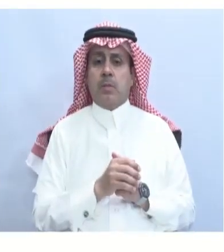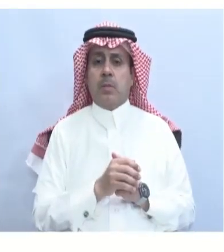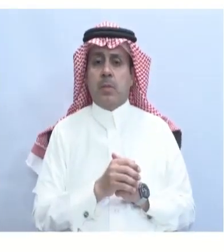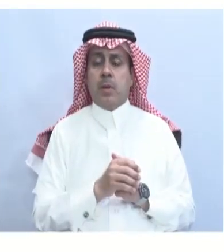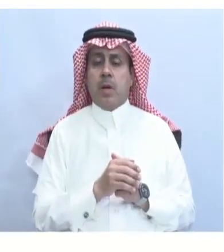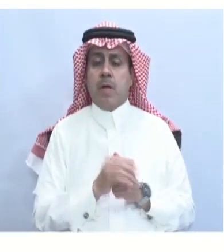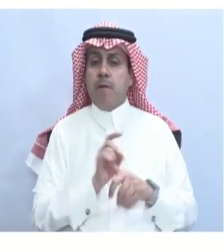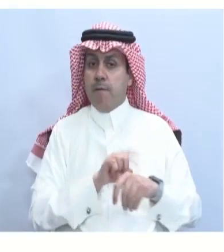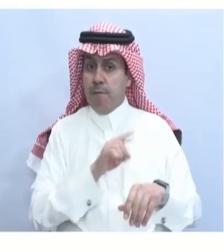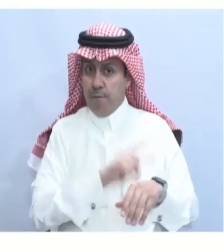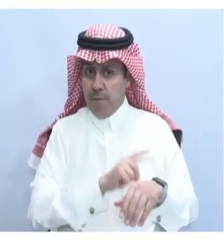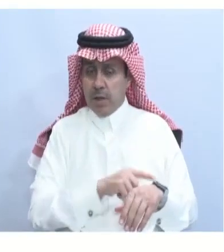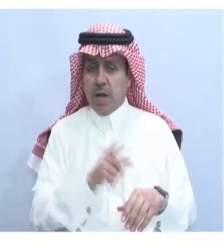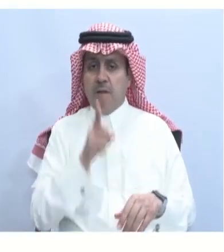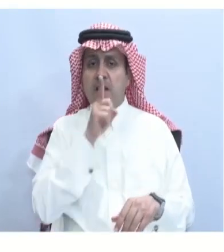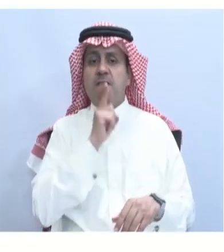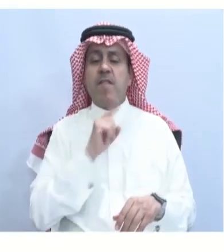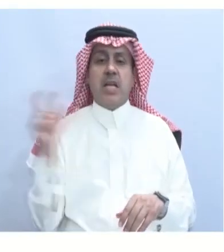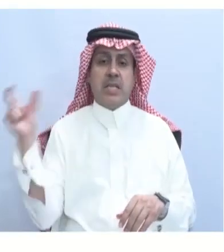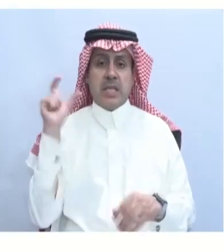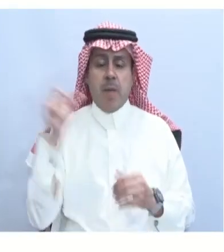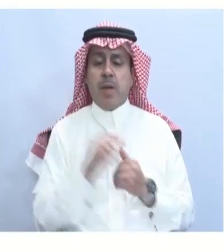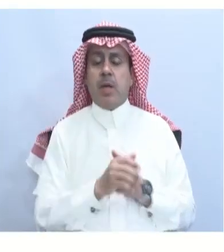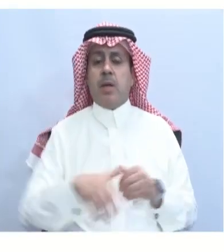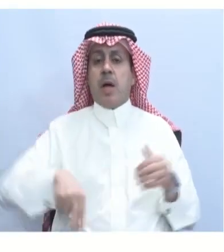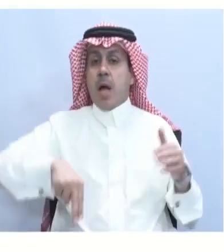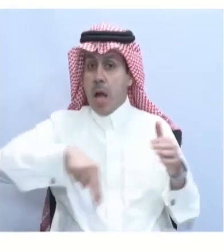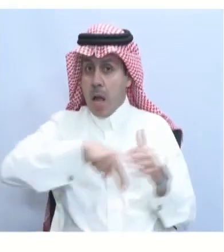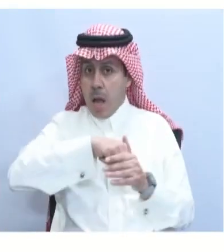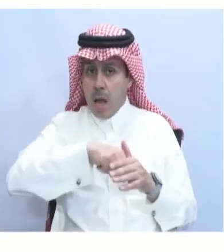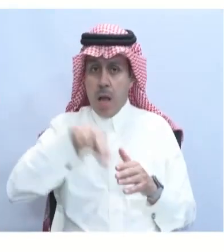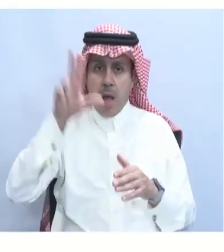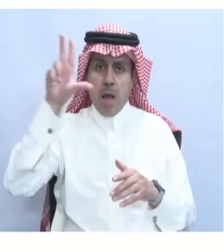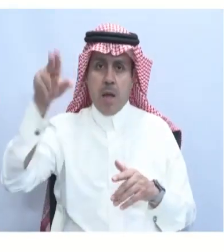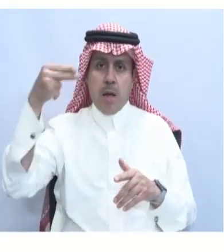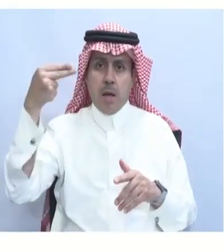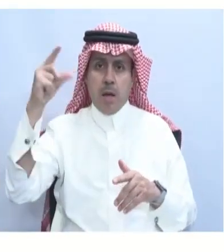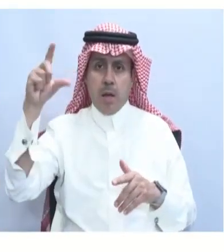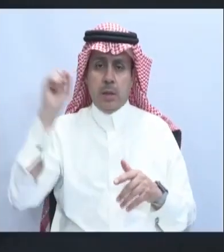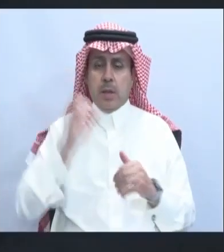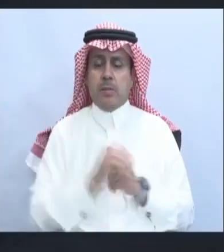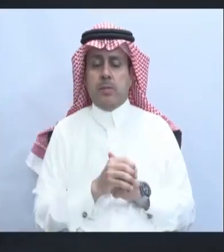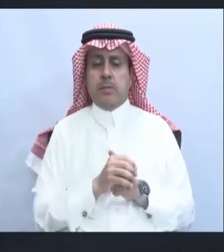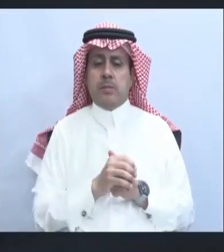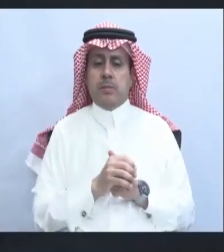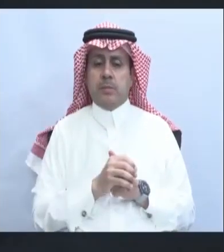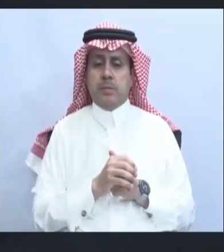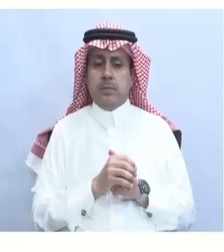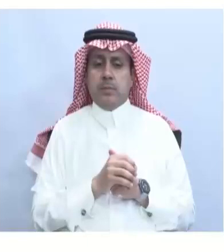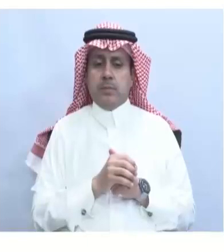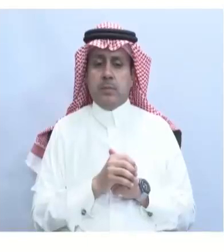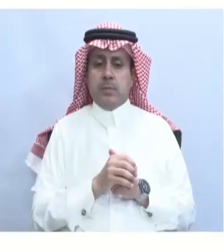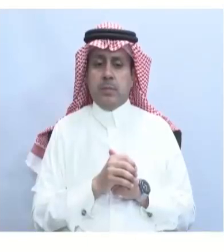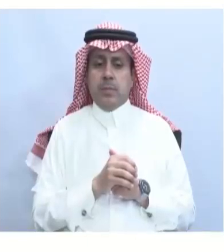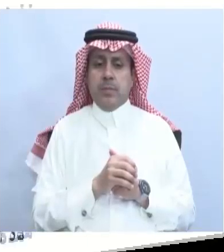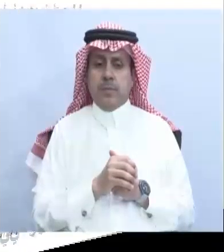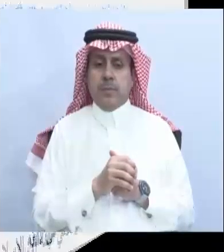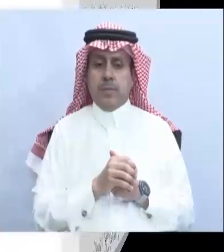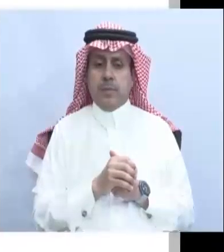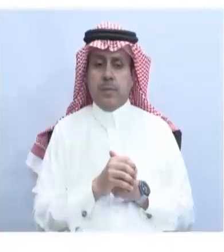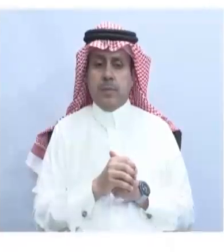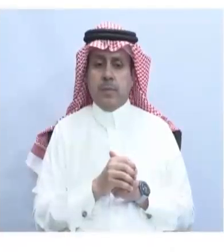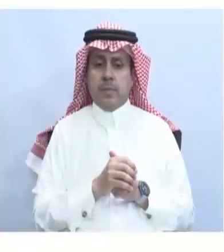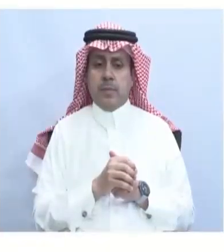المعروفه في الفقه الاسلامي بالعده اذا تعرف بالعده ناتي واياكم ايها الطلاب